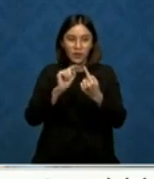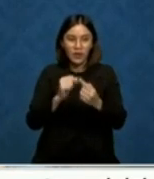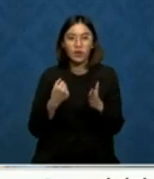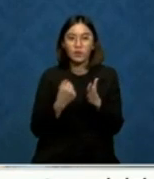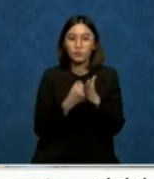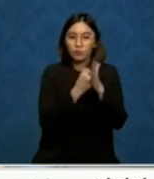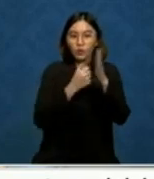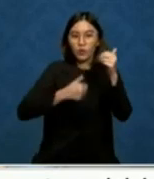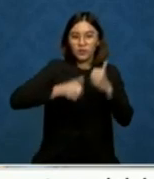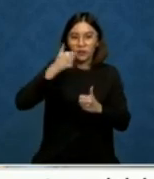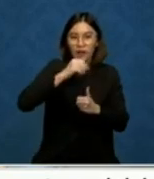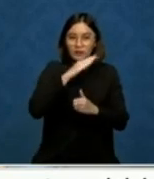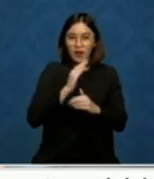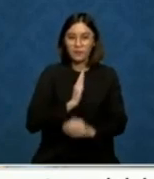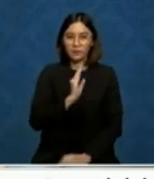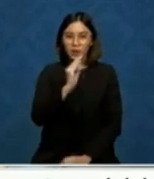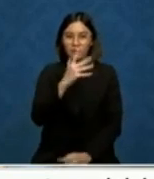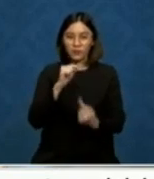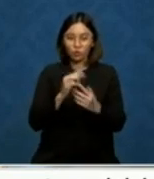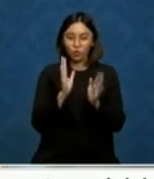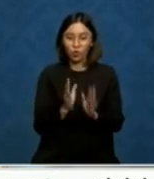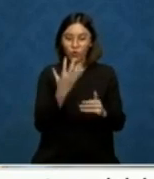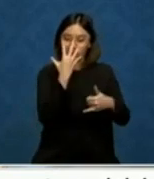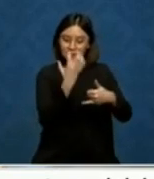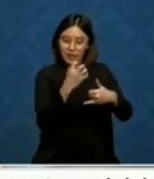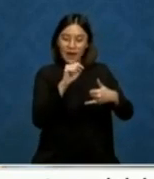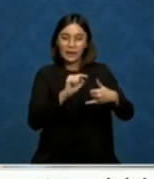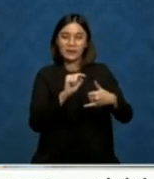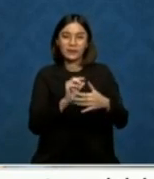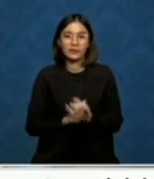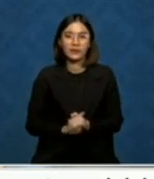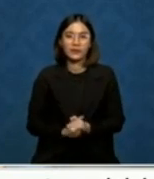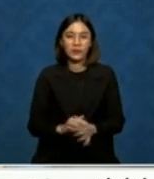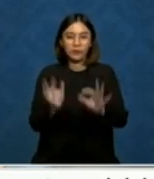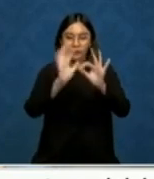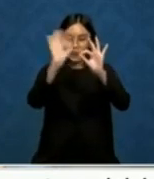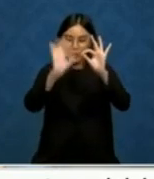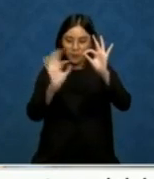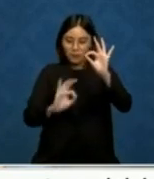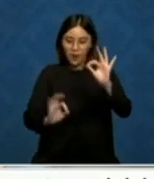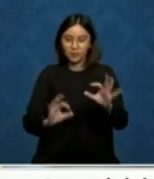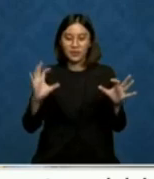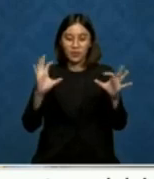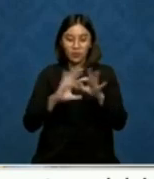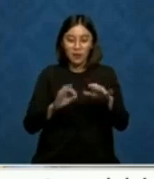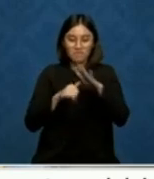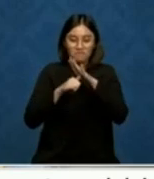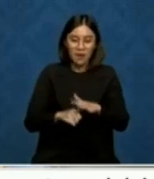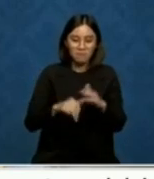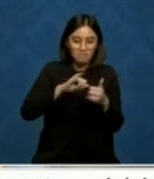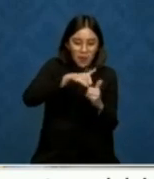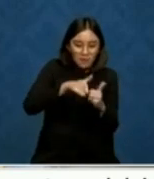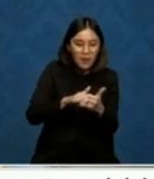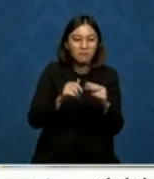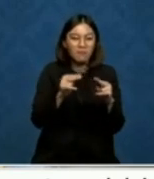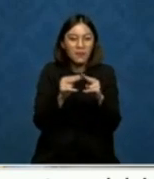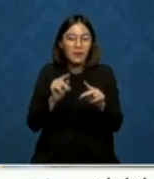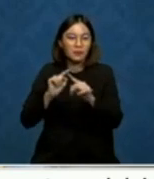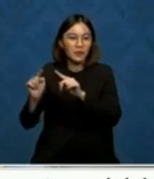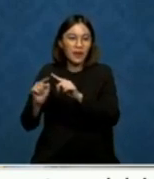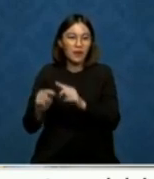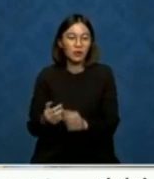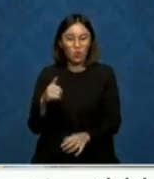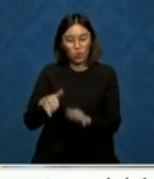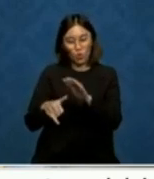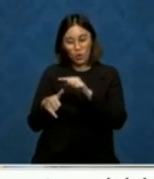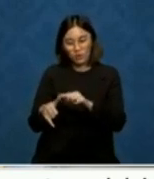นะบนความไม่เป็นธรรมกับผู้เสียหายนะครับก็บรรยายนะครับถึงการคุกคามทางเพศแล้วก็การล่วงละเมิดทางเพศที่เหยื่อ